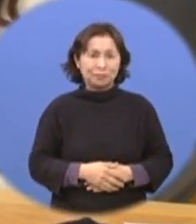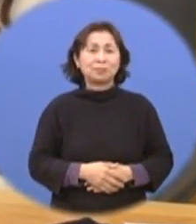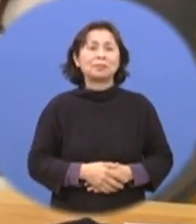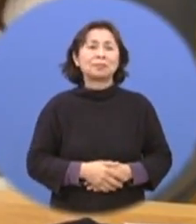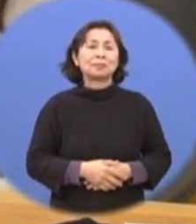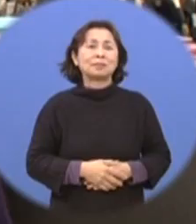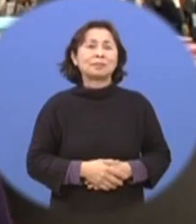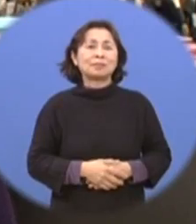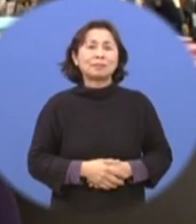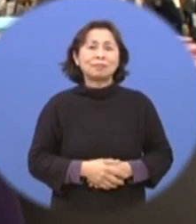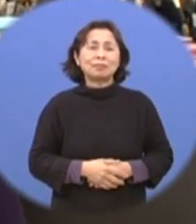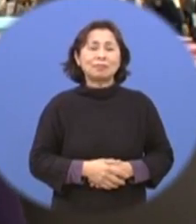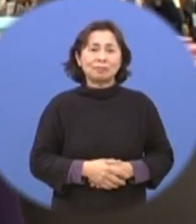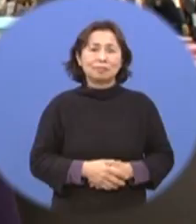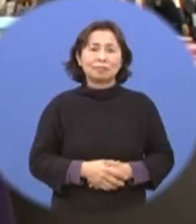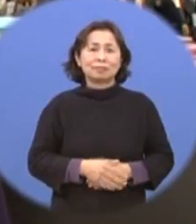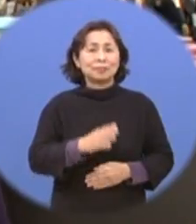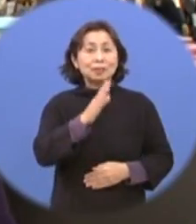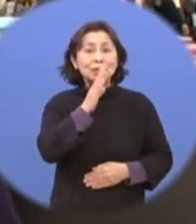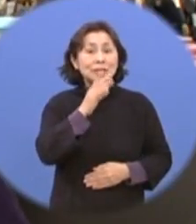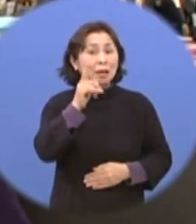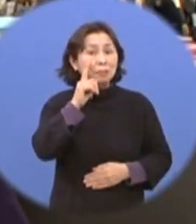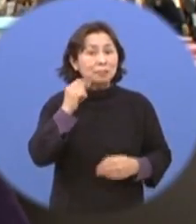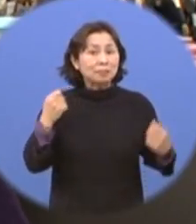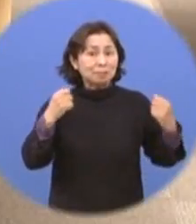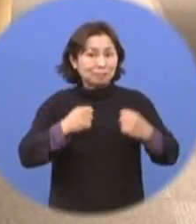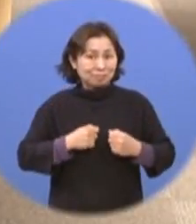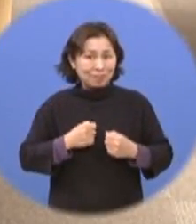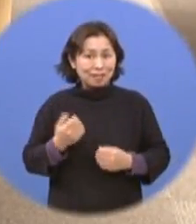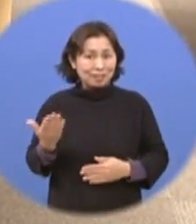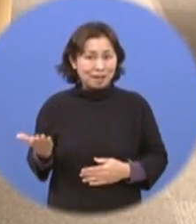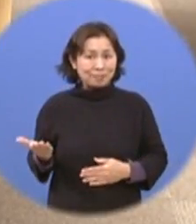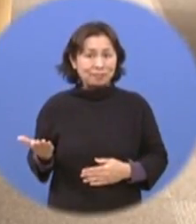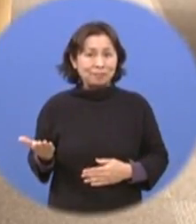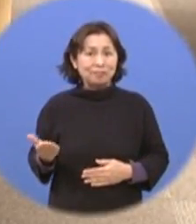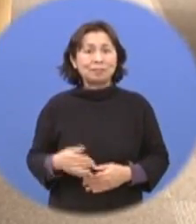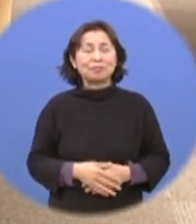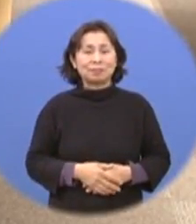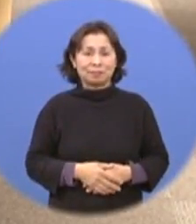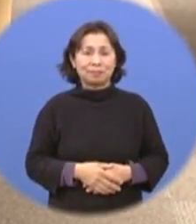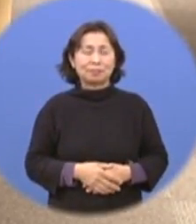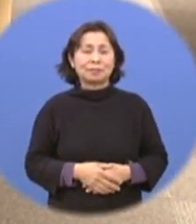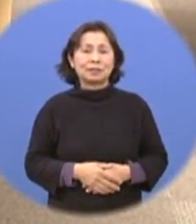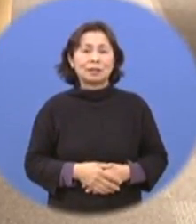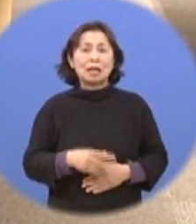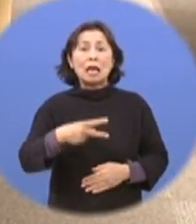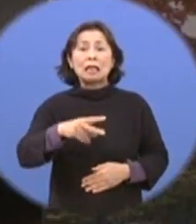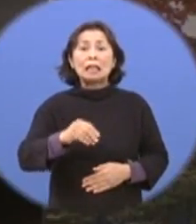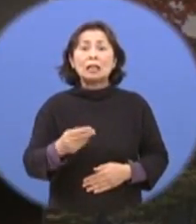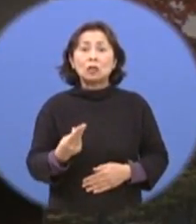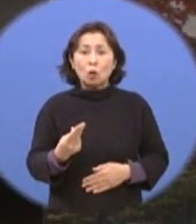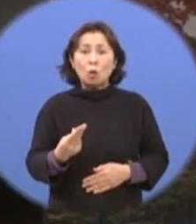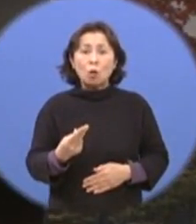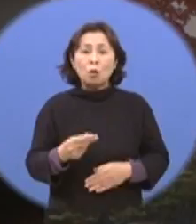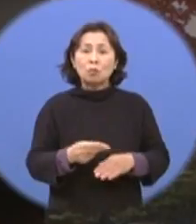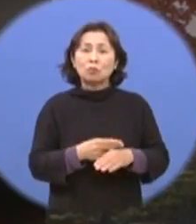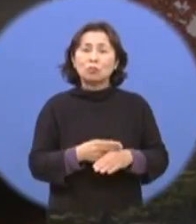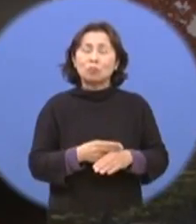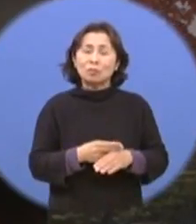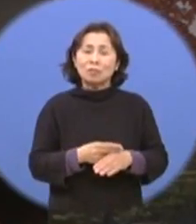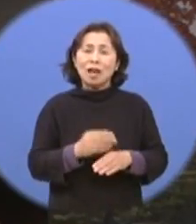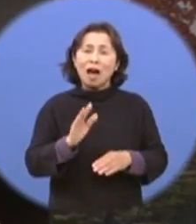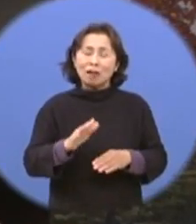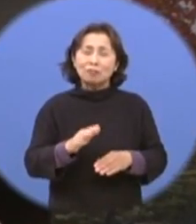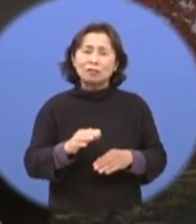ます実際に試着させていただきましたニット特有のチクチク感や小跡がなくてきていて